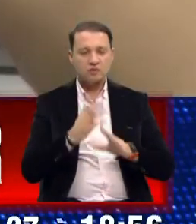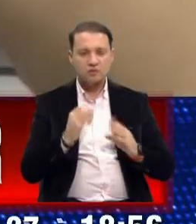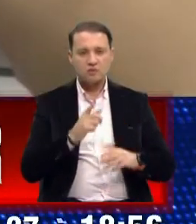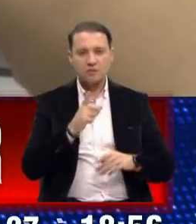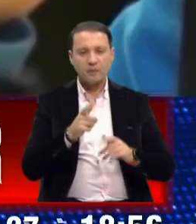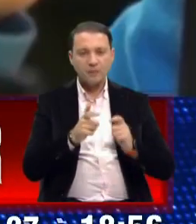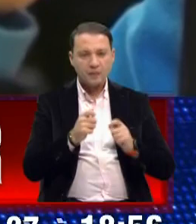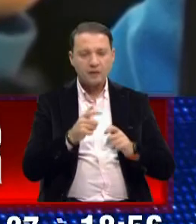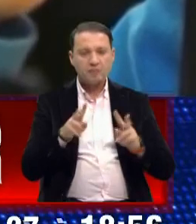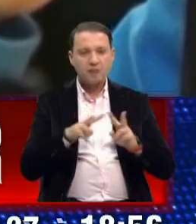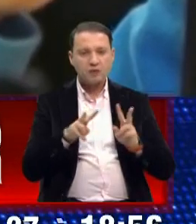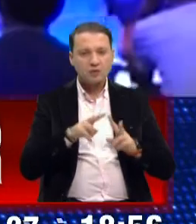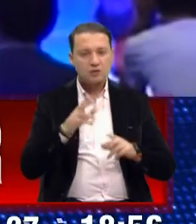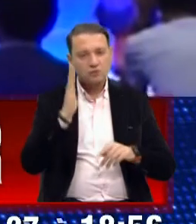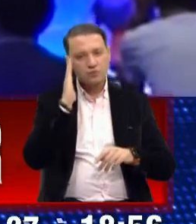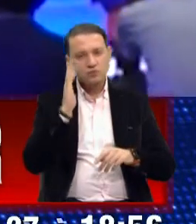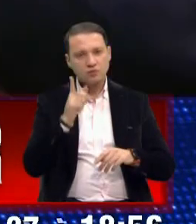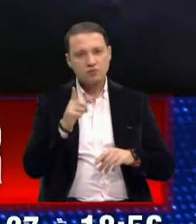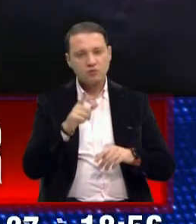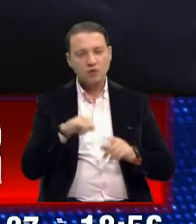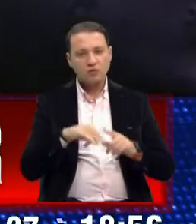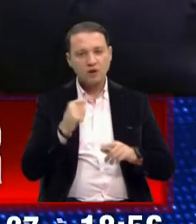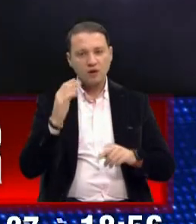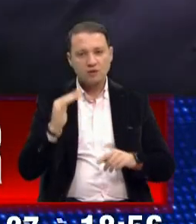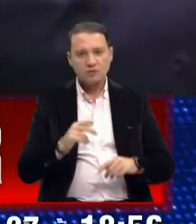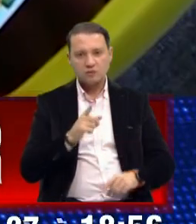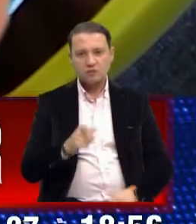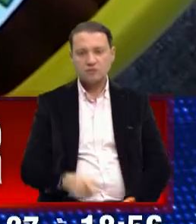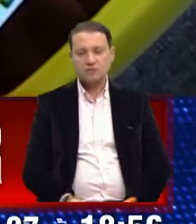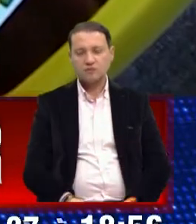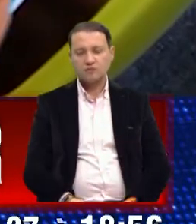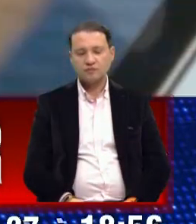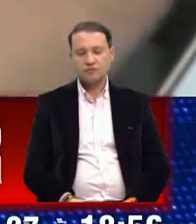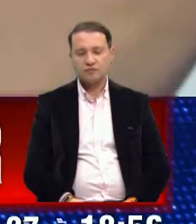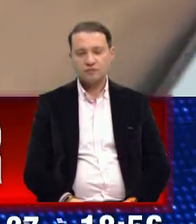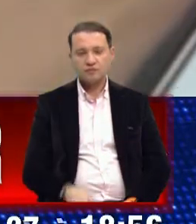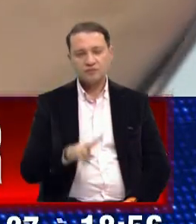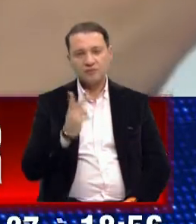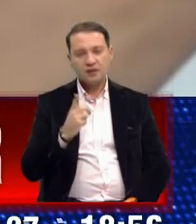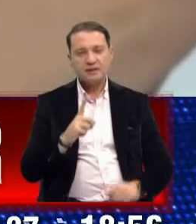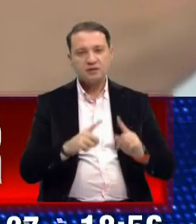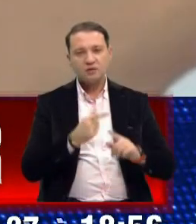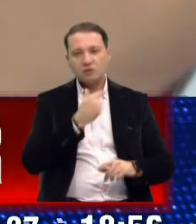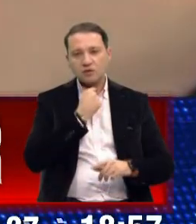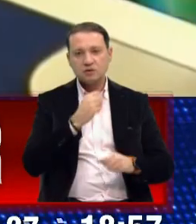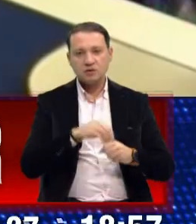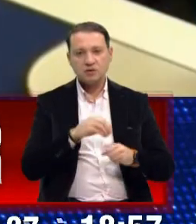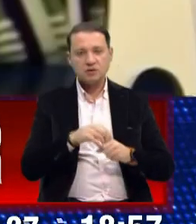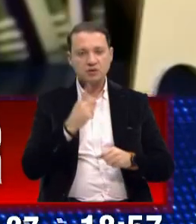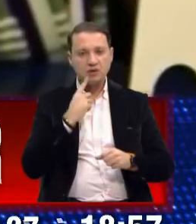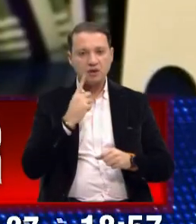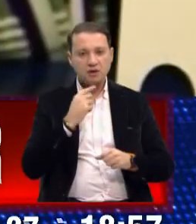olabilmekte melatonin salgısını azalmasına sebep olmakta veya tiroid sistemi üzerine şeker